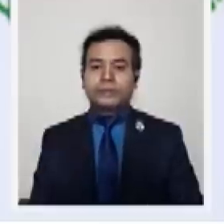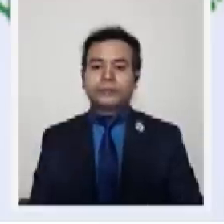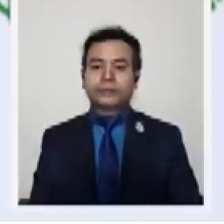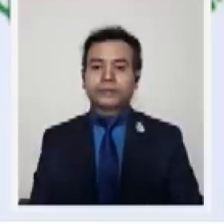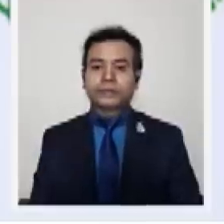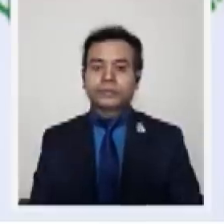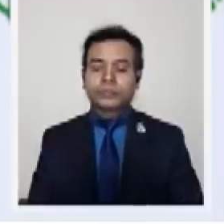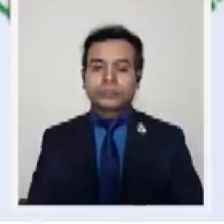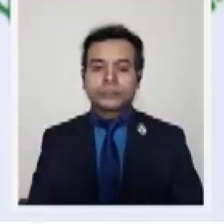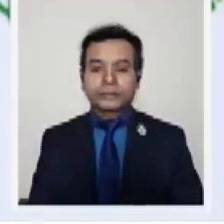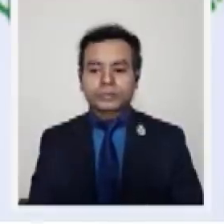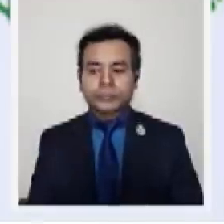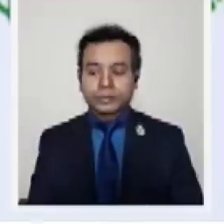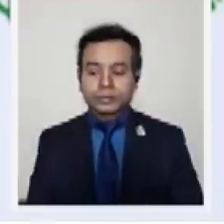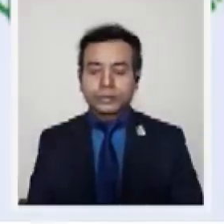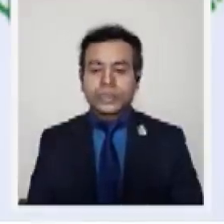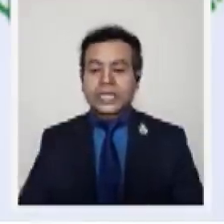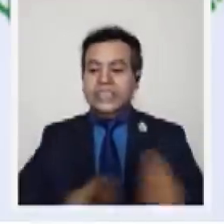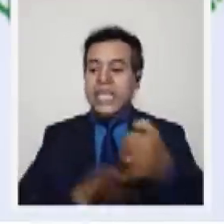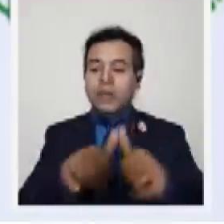7,04,540 জন।